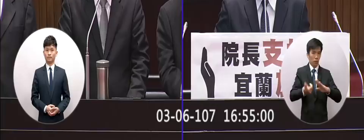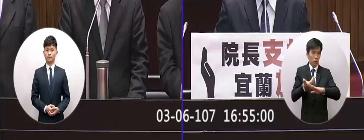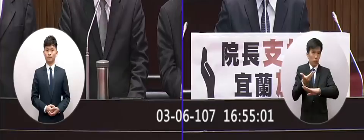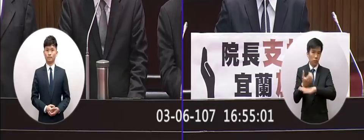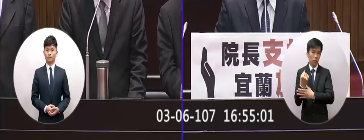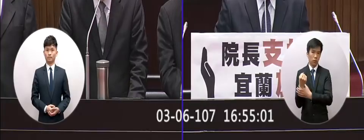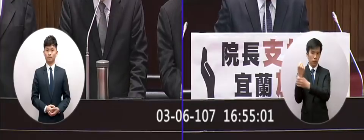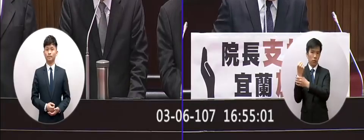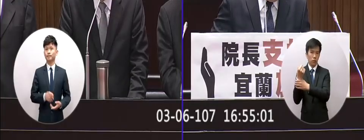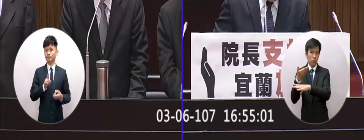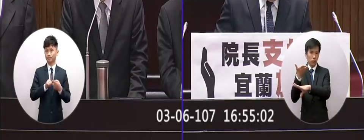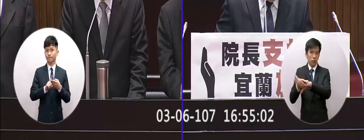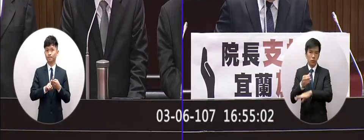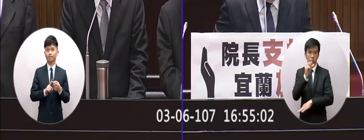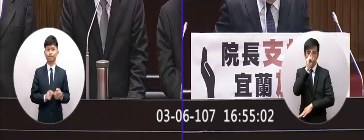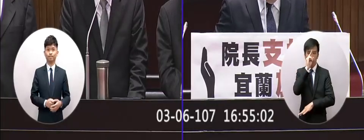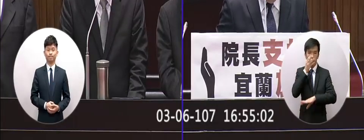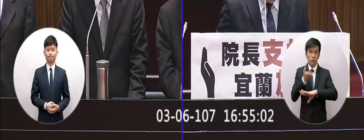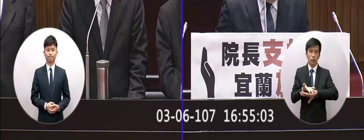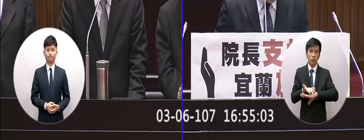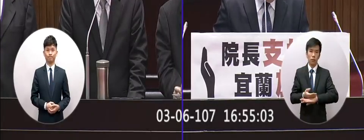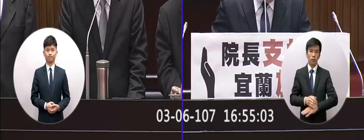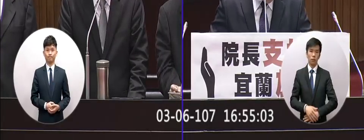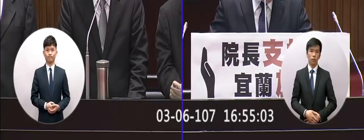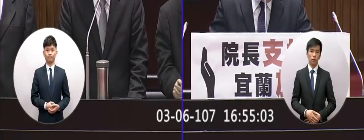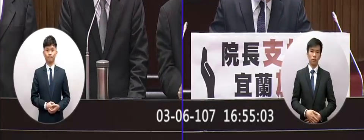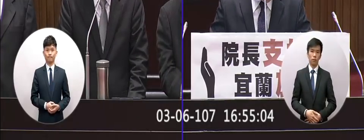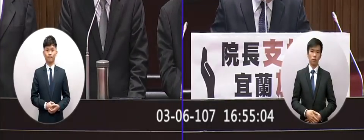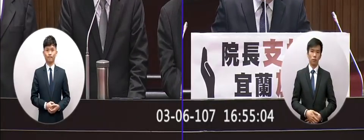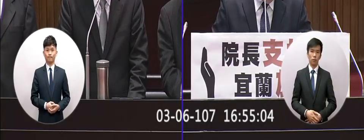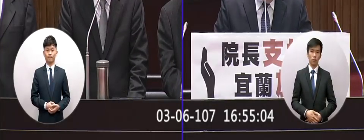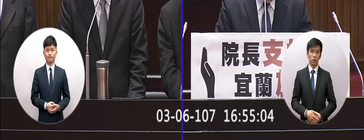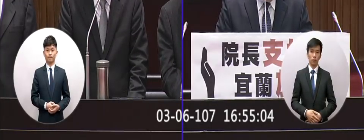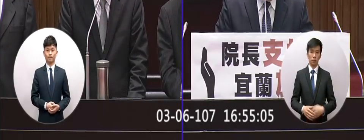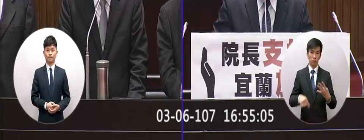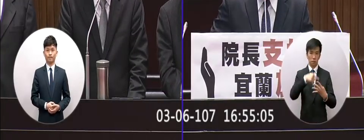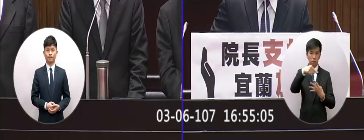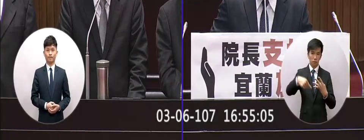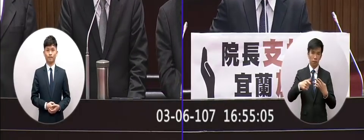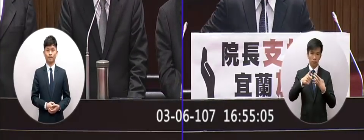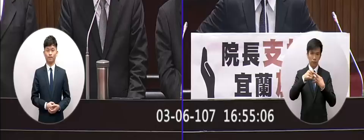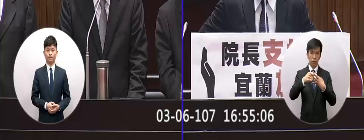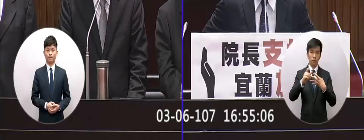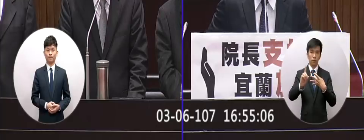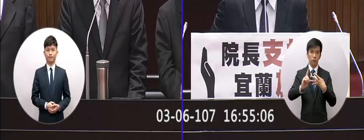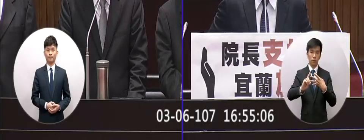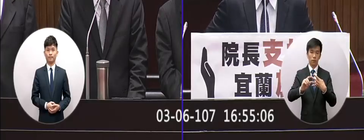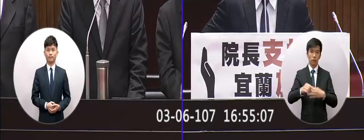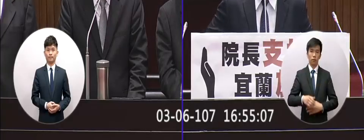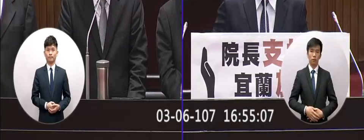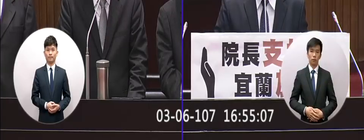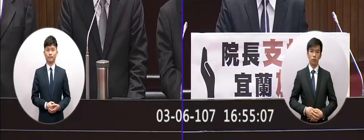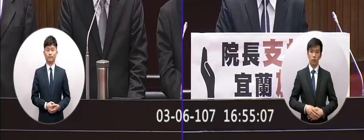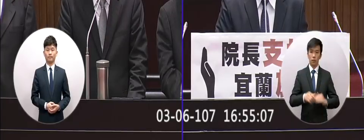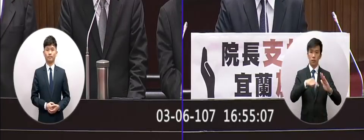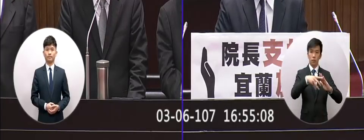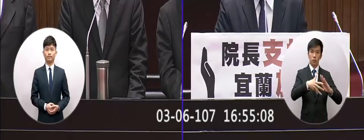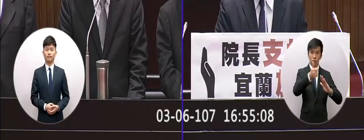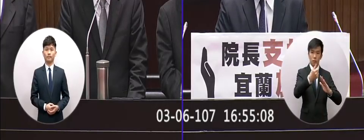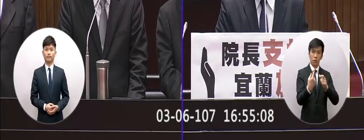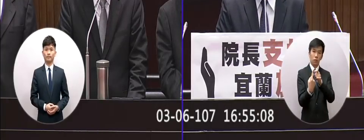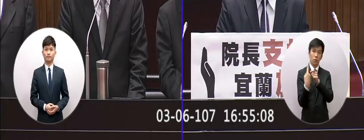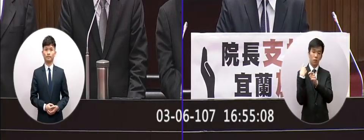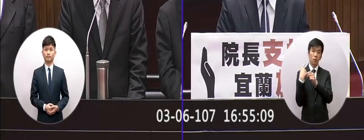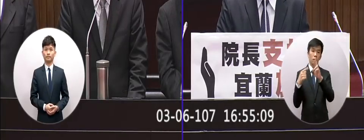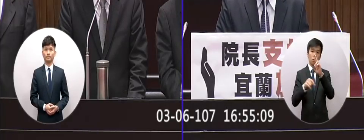能够放心。 是。 好，这四项呢，我想第一项呢就是院长去年十二月八号